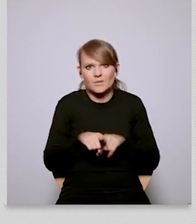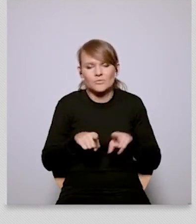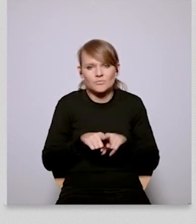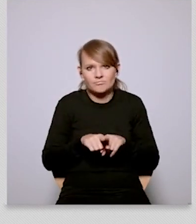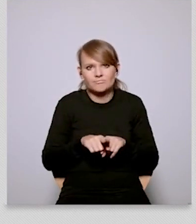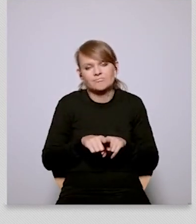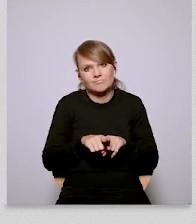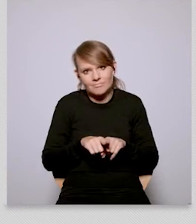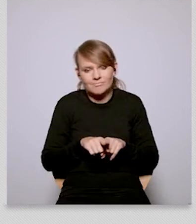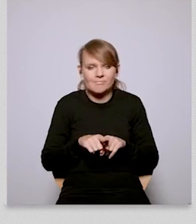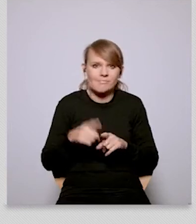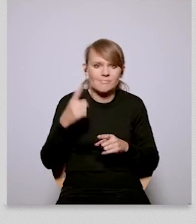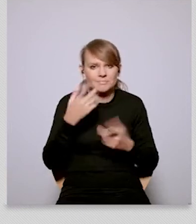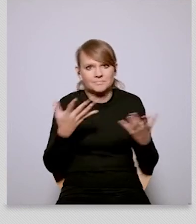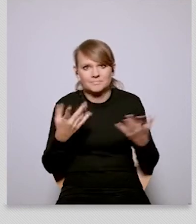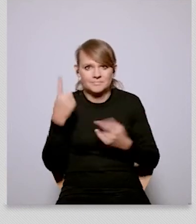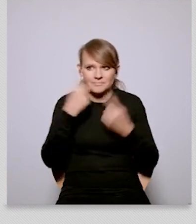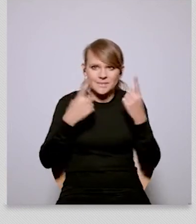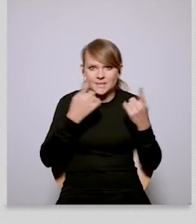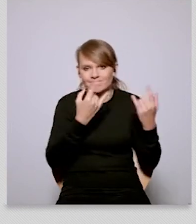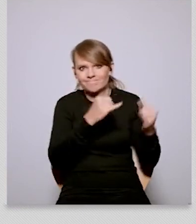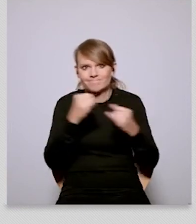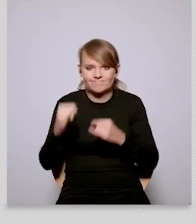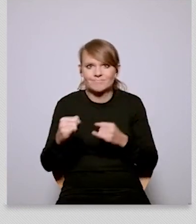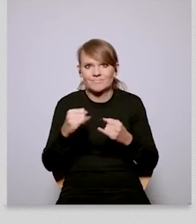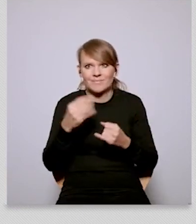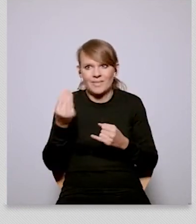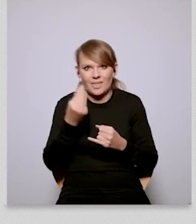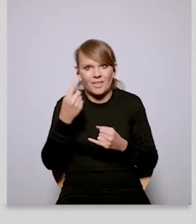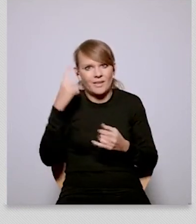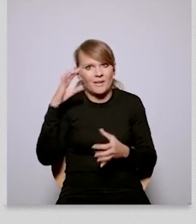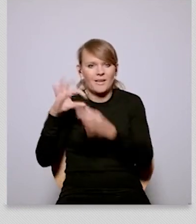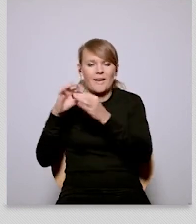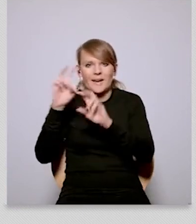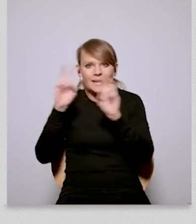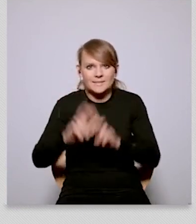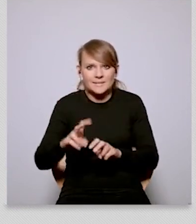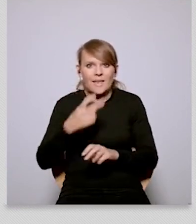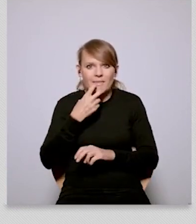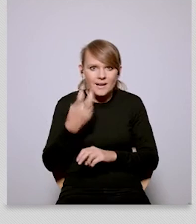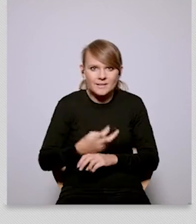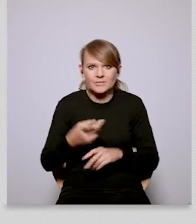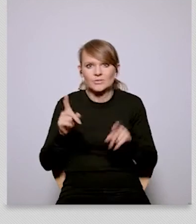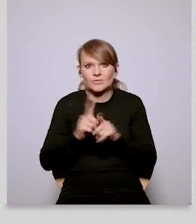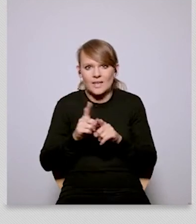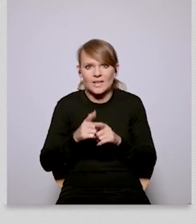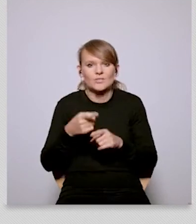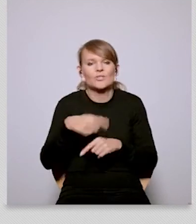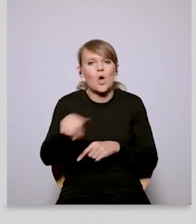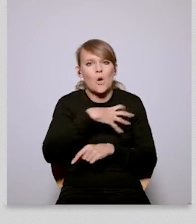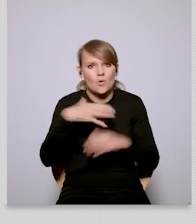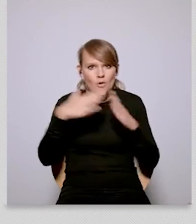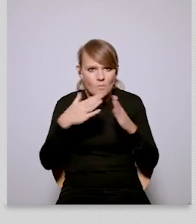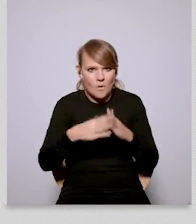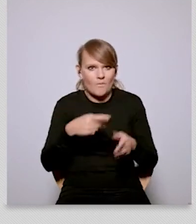wywołuje kontrowersje zwłaszcza w kontekście kryzysu energetycznego i wzrostu cen energii dla gospodarstw domowych